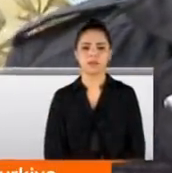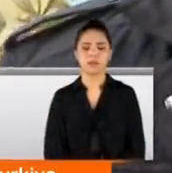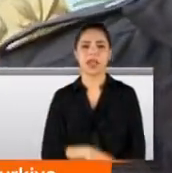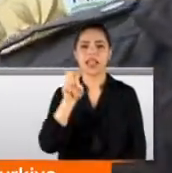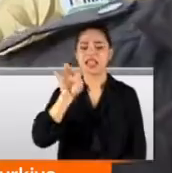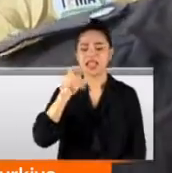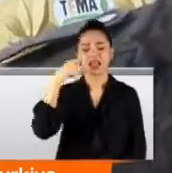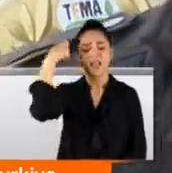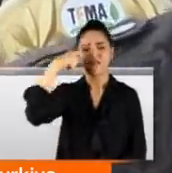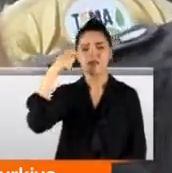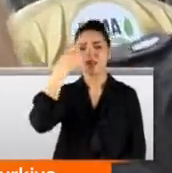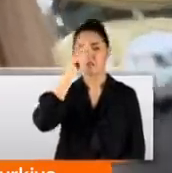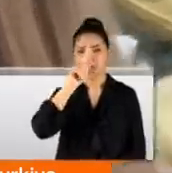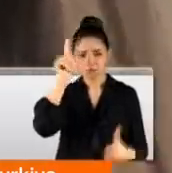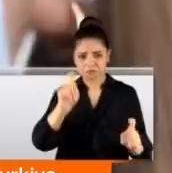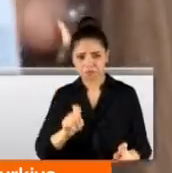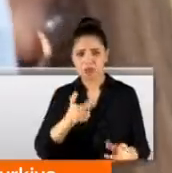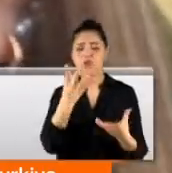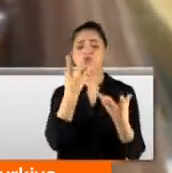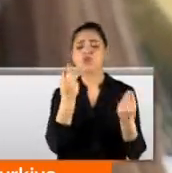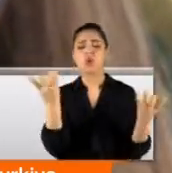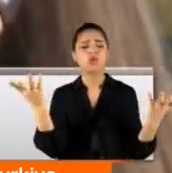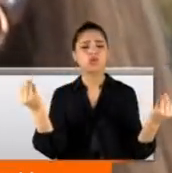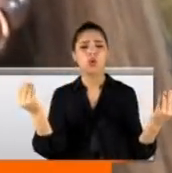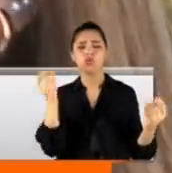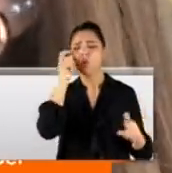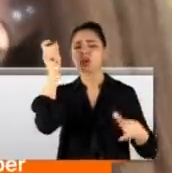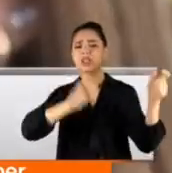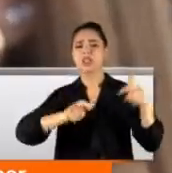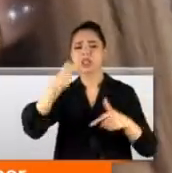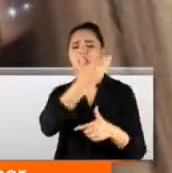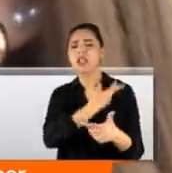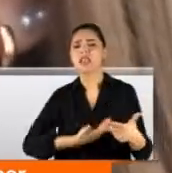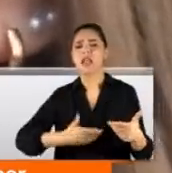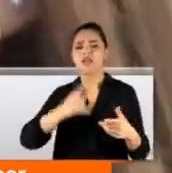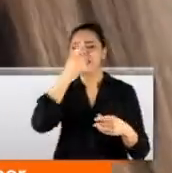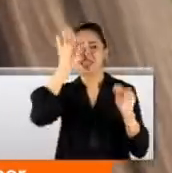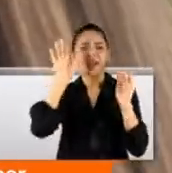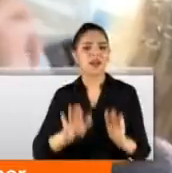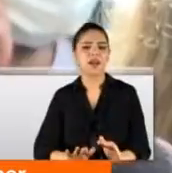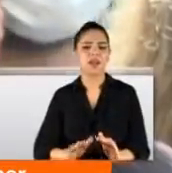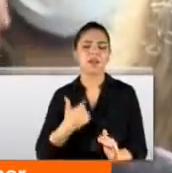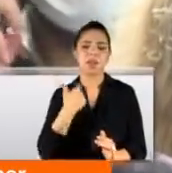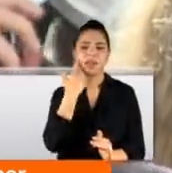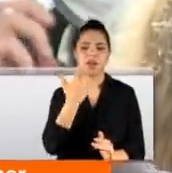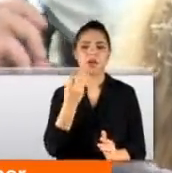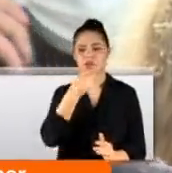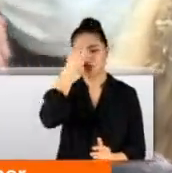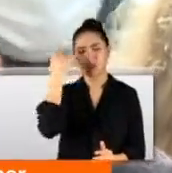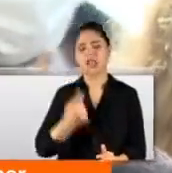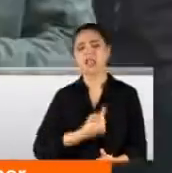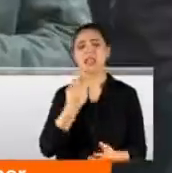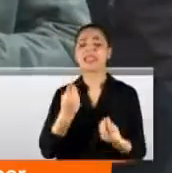80'ler. Sadece 80'ler mi? O kadar çok kişi, o kadar çok seven öksüz kaldı ki bence. Çok şanslı hissediyorum.